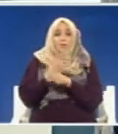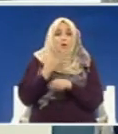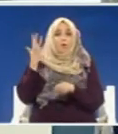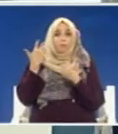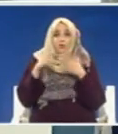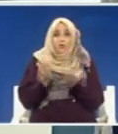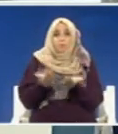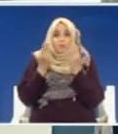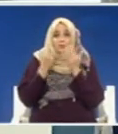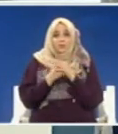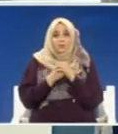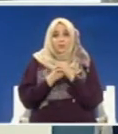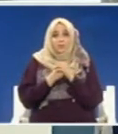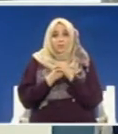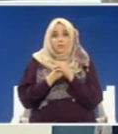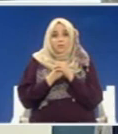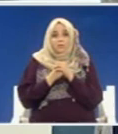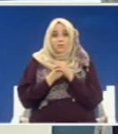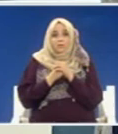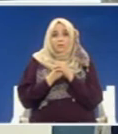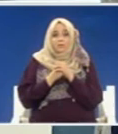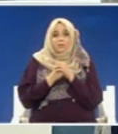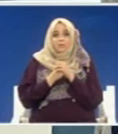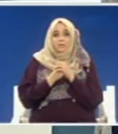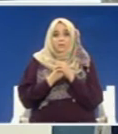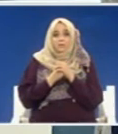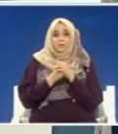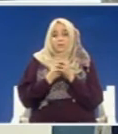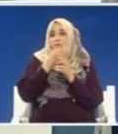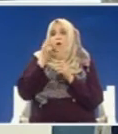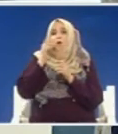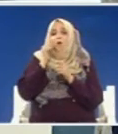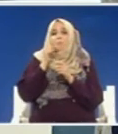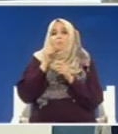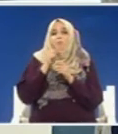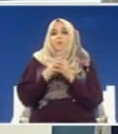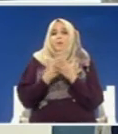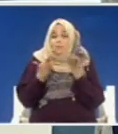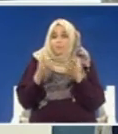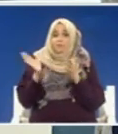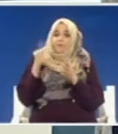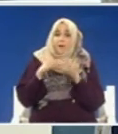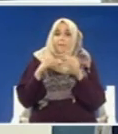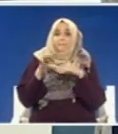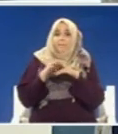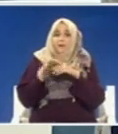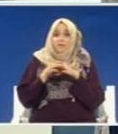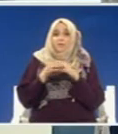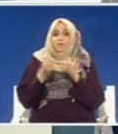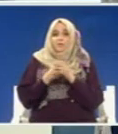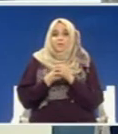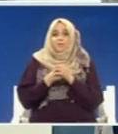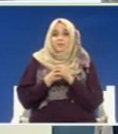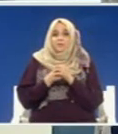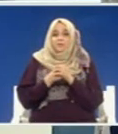وهي تنصح، معقود عليها. معقود عليها. نعم. معقود عليها. وتقول للرجل يعني نكونوا البيت باش نقعدوا معلقين هذا. نعم.